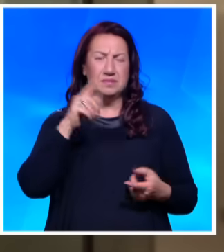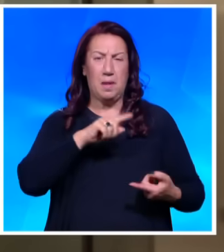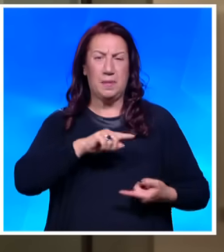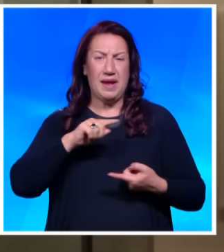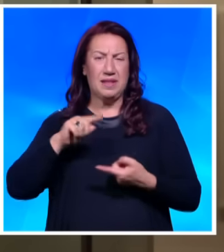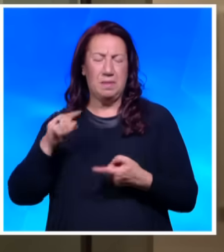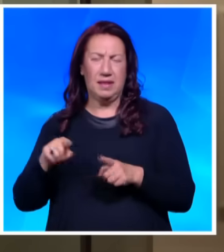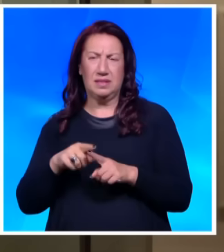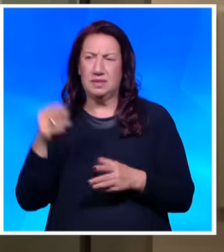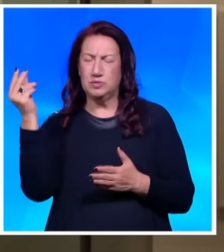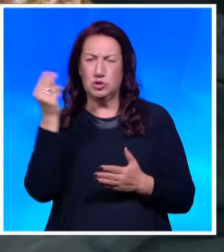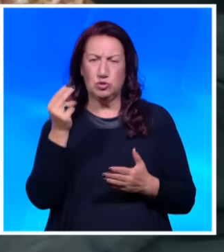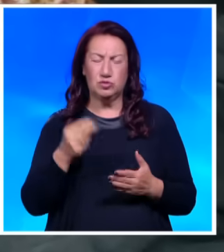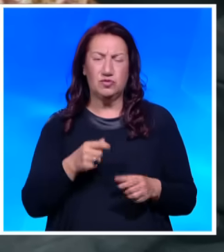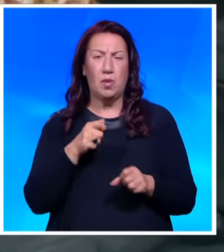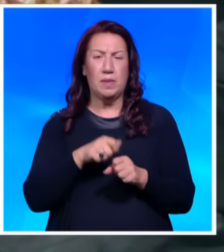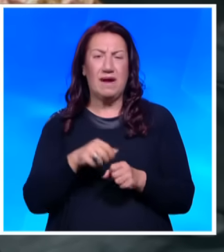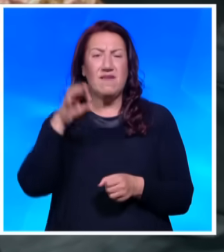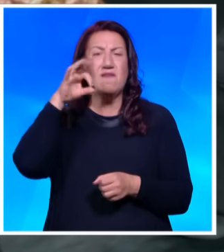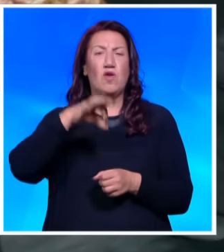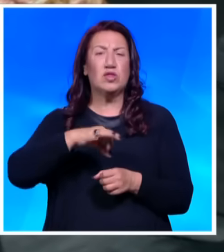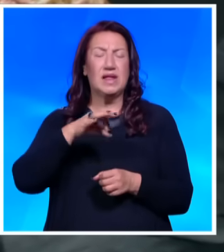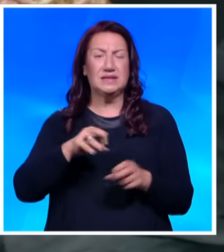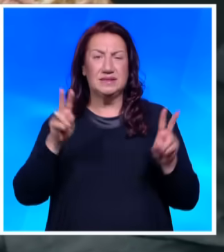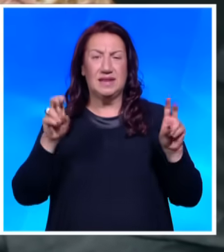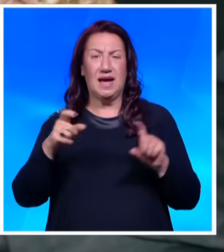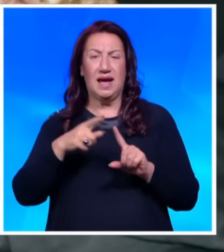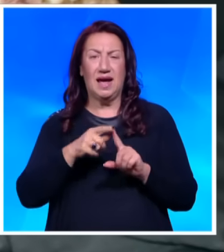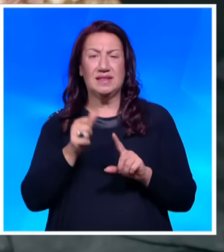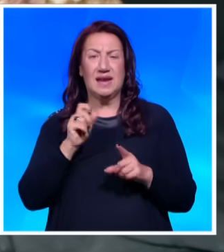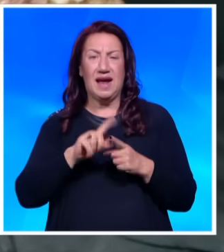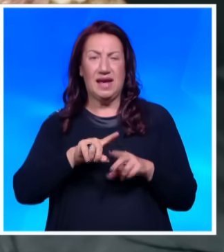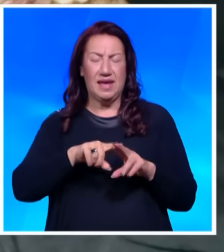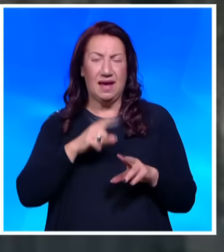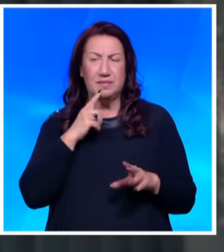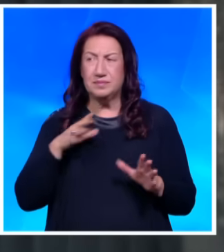изкуството. Създава фондация Тракия, а колекцията му е иззета от разследването.